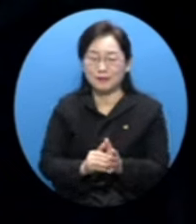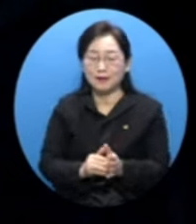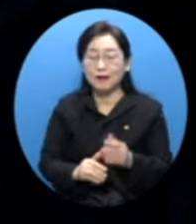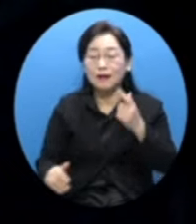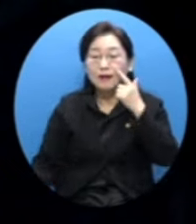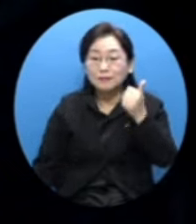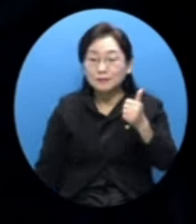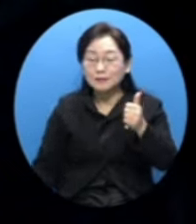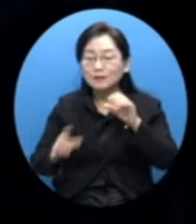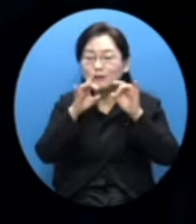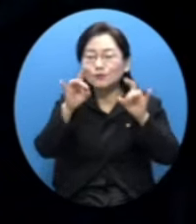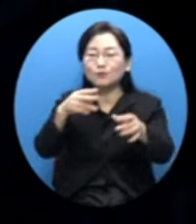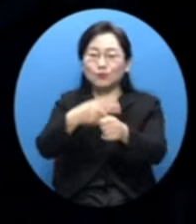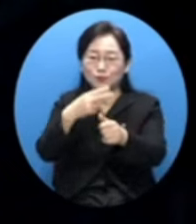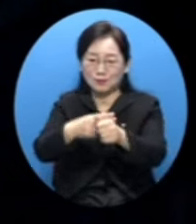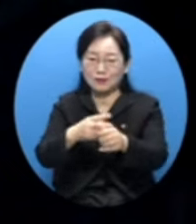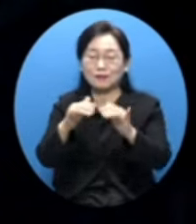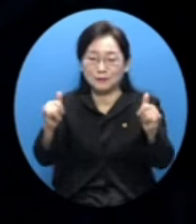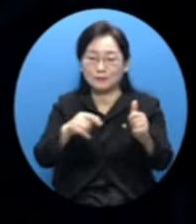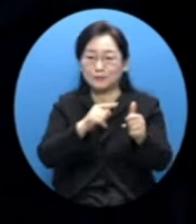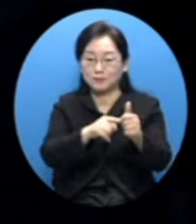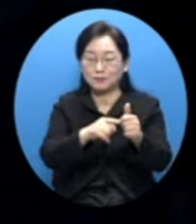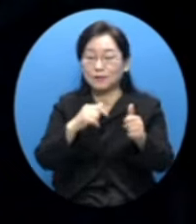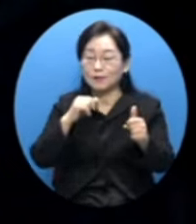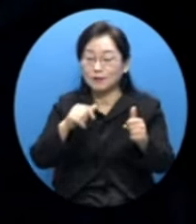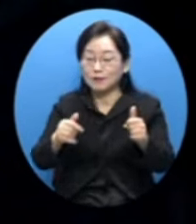아버님이 선교사님이었습니다. 5살 때